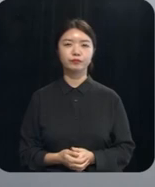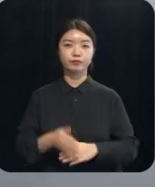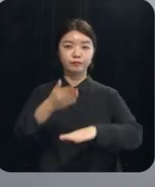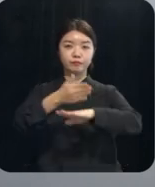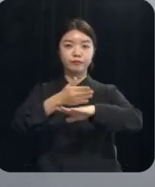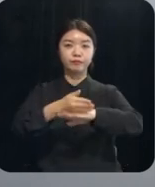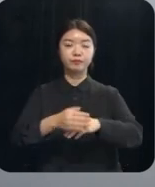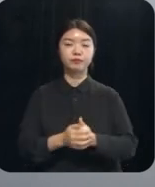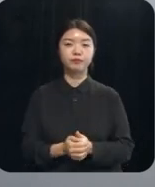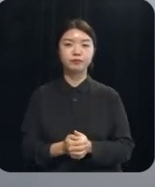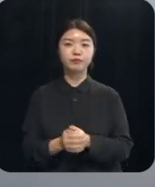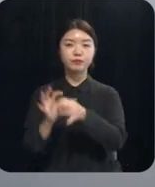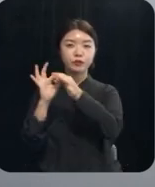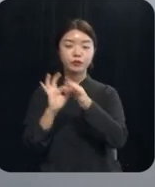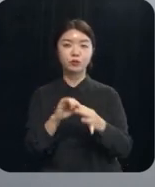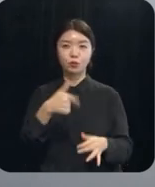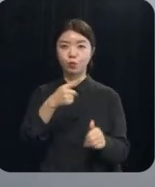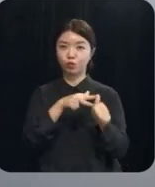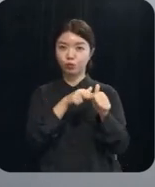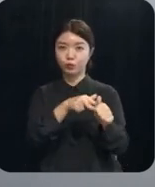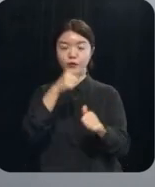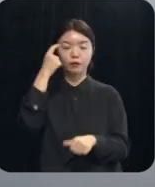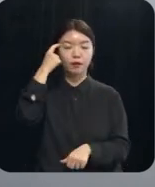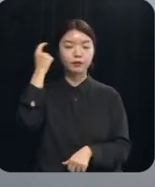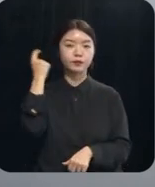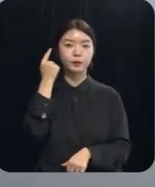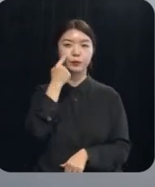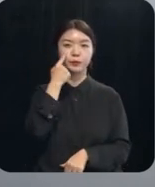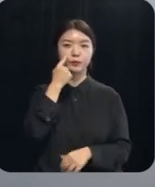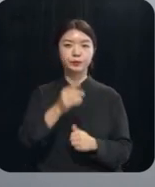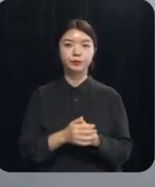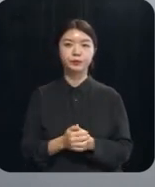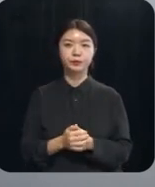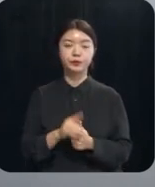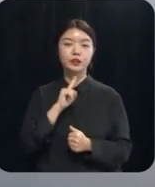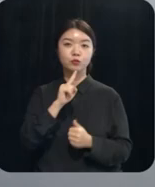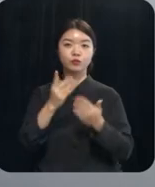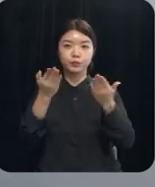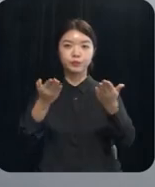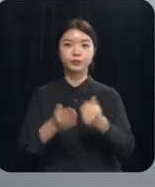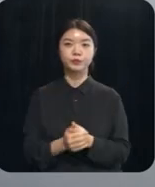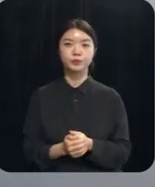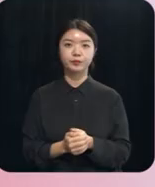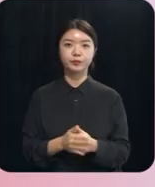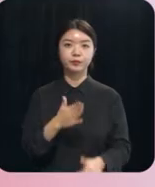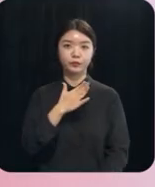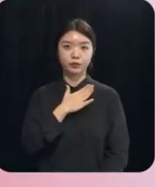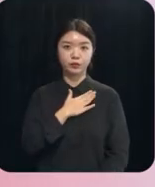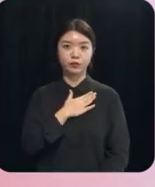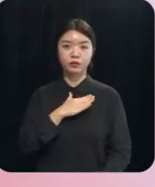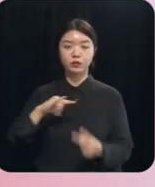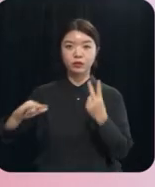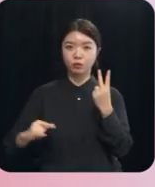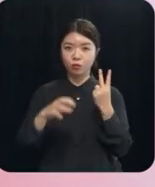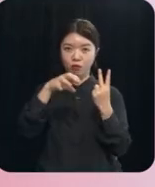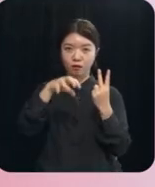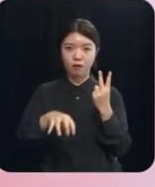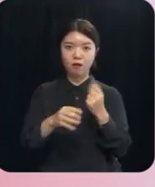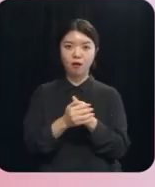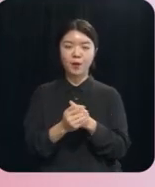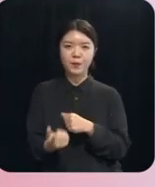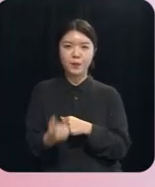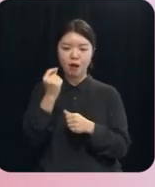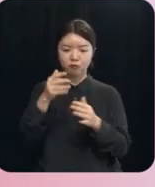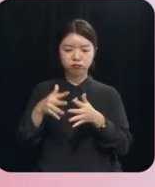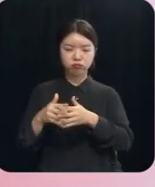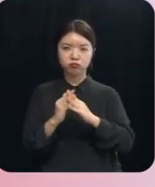감사합니다. 이어서 고기철 후보의 생각을 듣도록 하겠습니다. 네, 역시 저는, 1분 드립니다. 네, 저는 제2공항 조속한